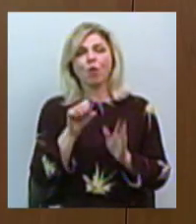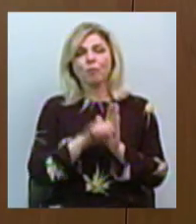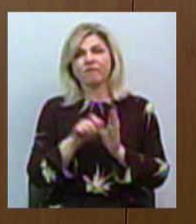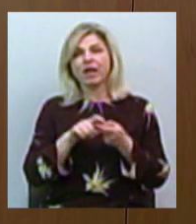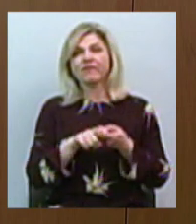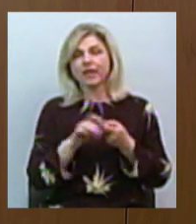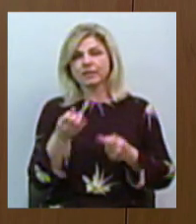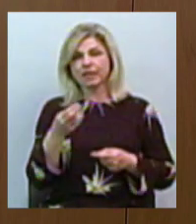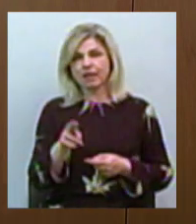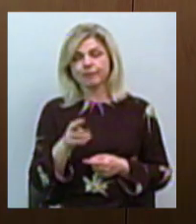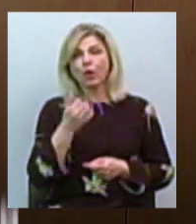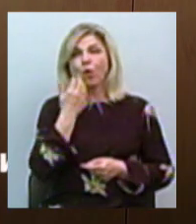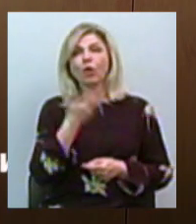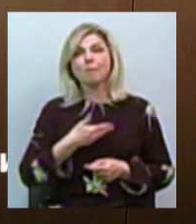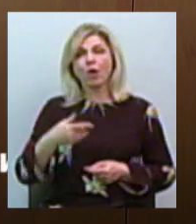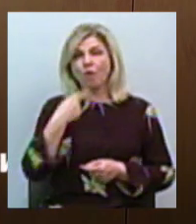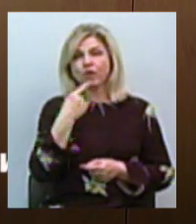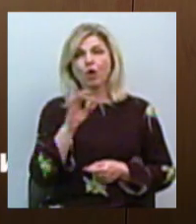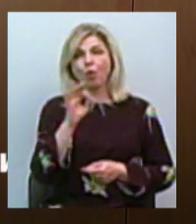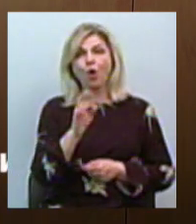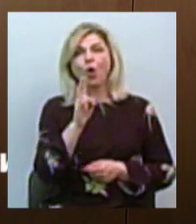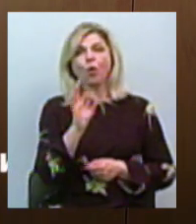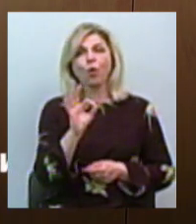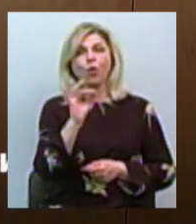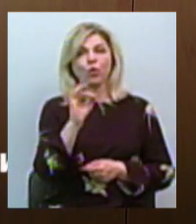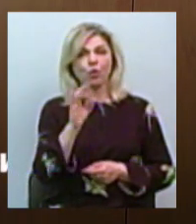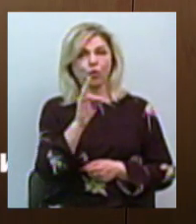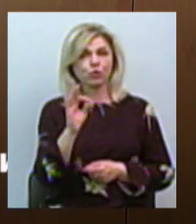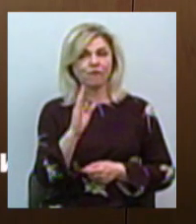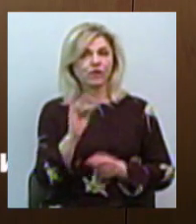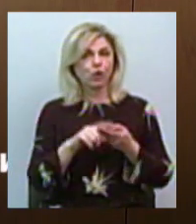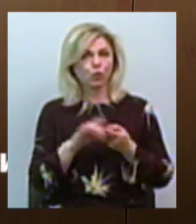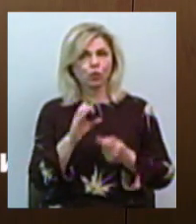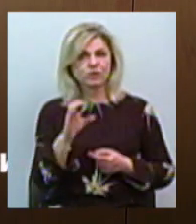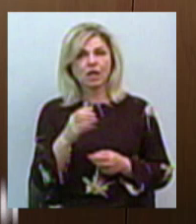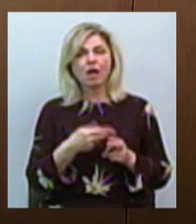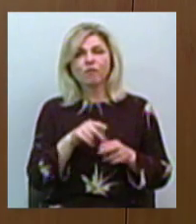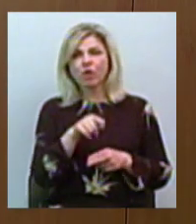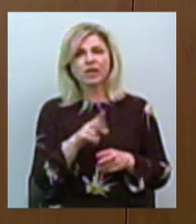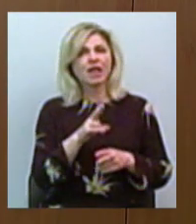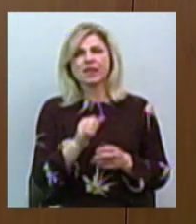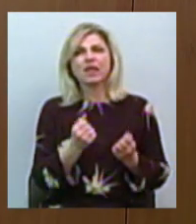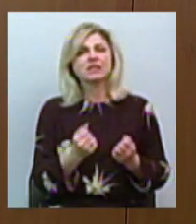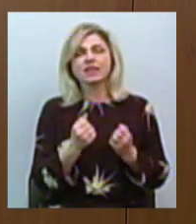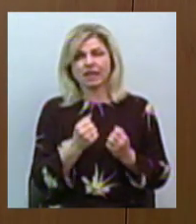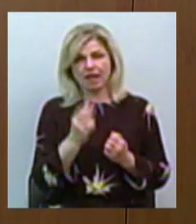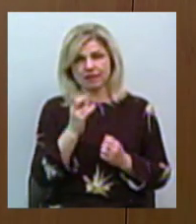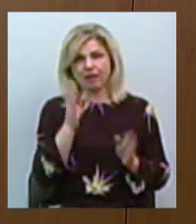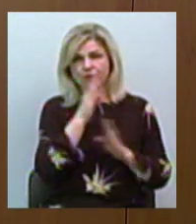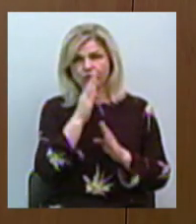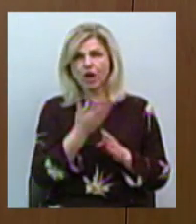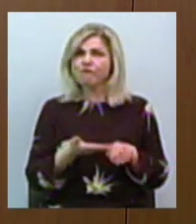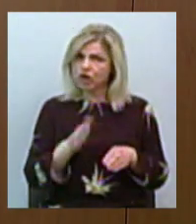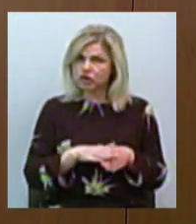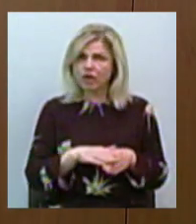про вірус коронавірус, ми говоримо про те, що він нестійкий навколишньому середовищі і він достатньо